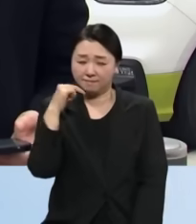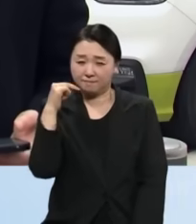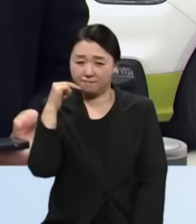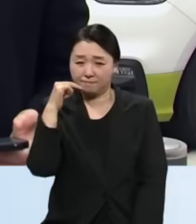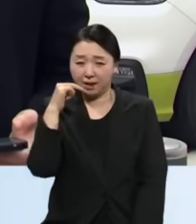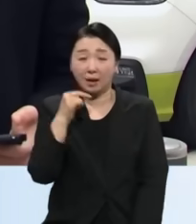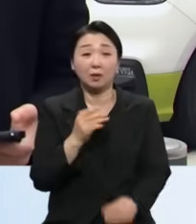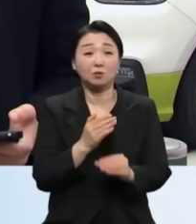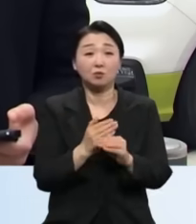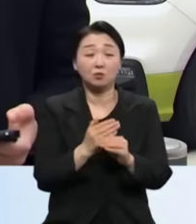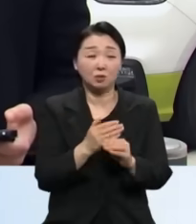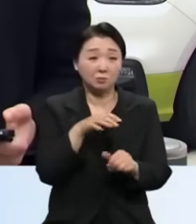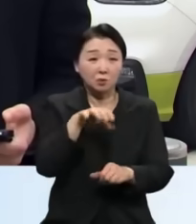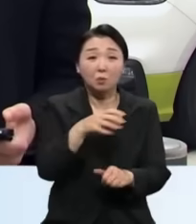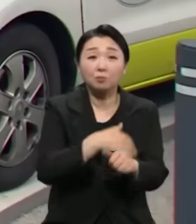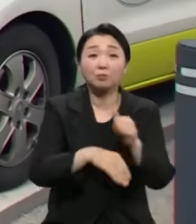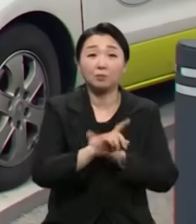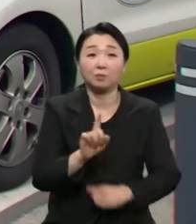분위기는 어떻습니까?